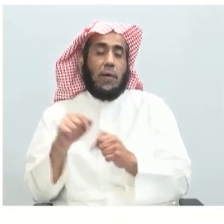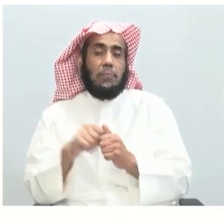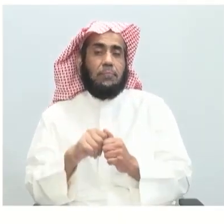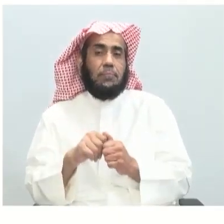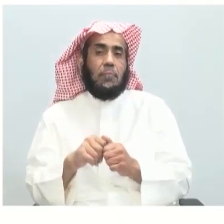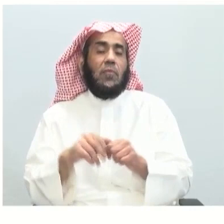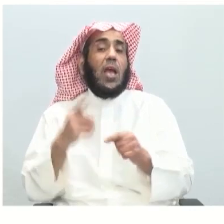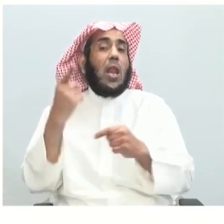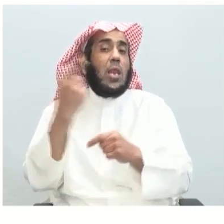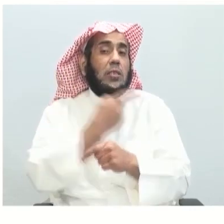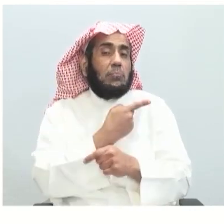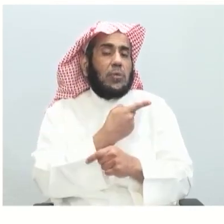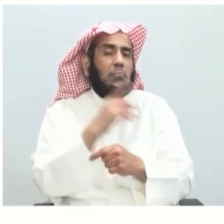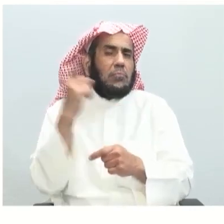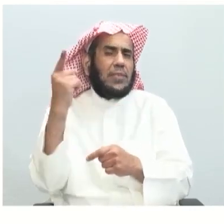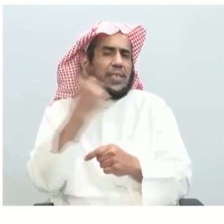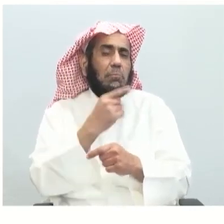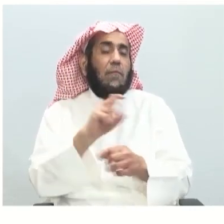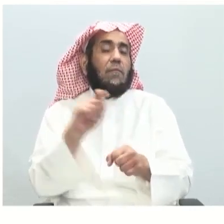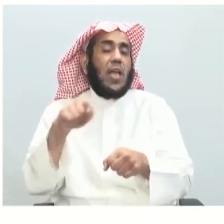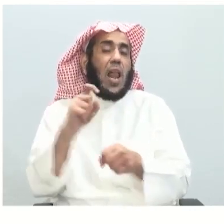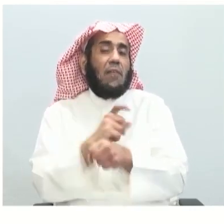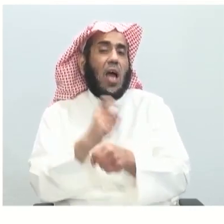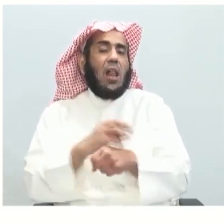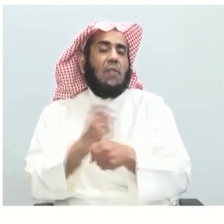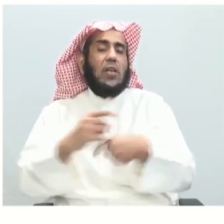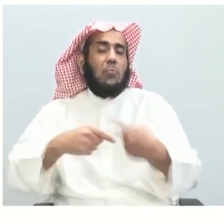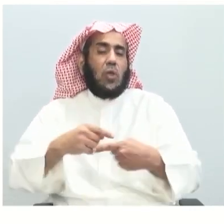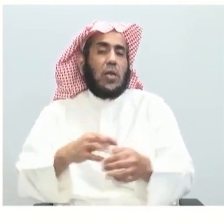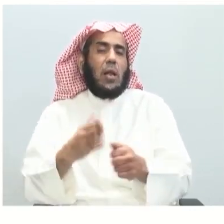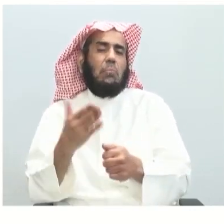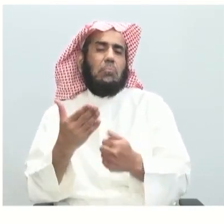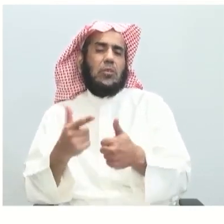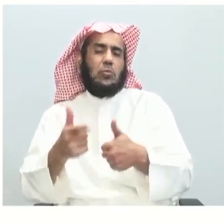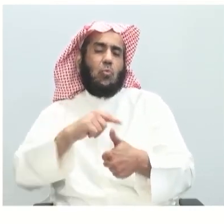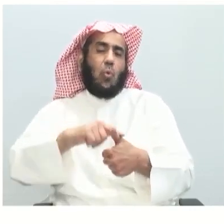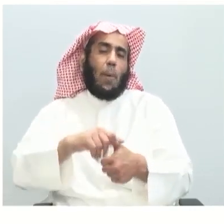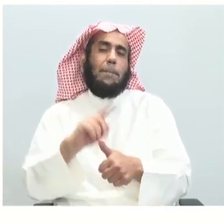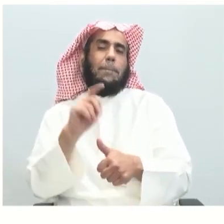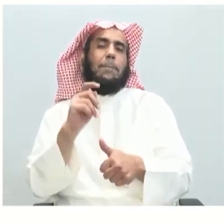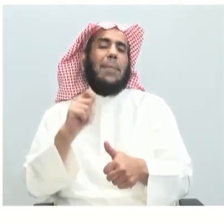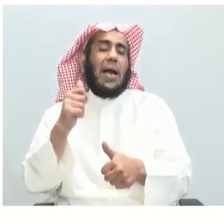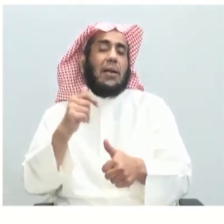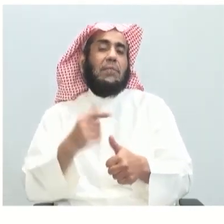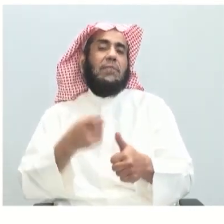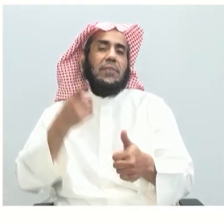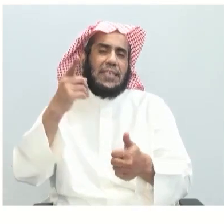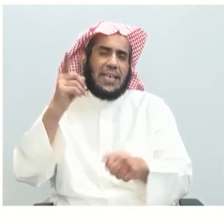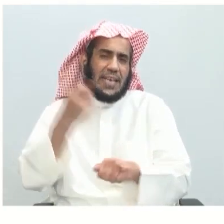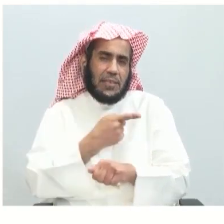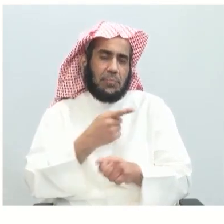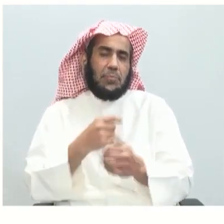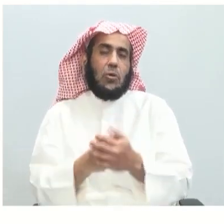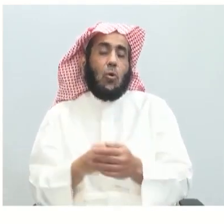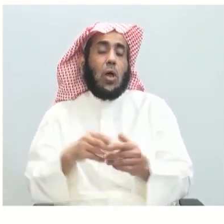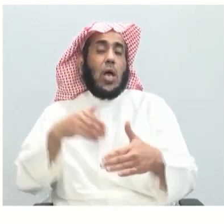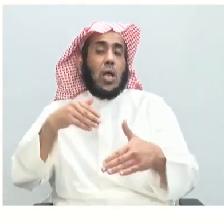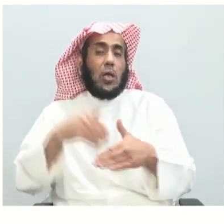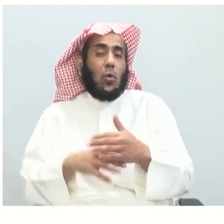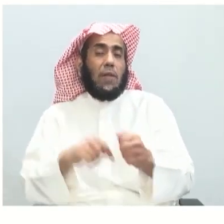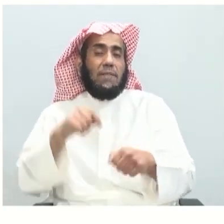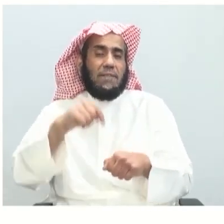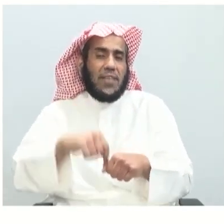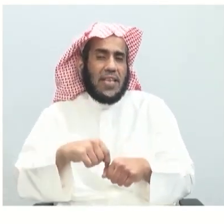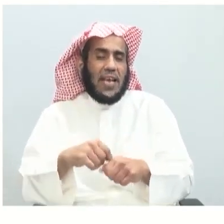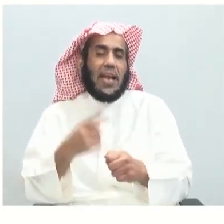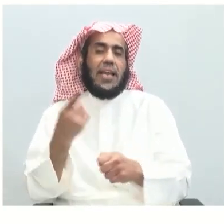النصب في النصب في الافعال هنا فعل مضارع المسبوق بحرف نصب فعل مضارع مسبوق بحرفه نصب هذا يدخل في النصب